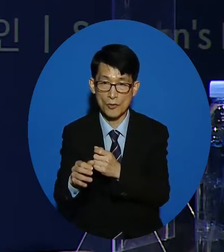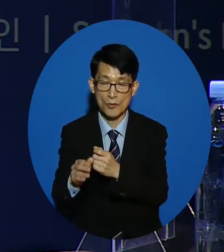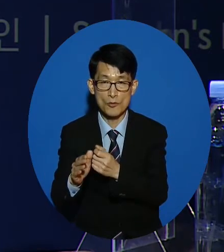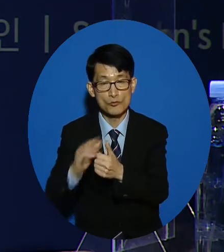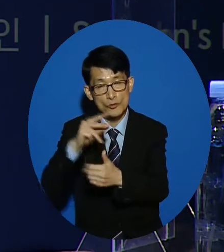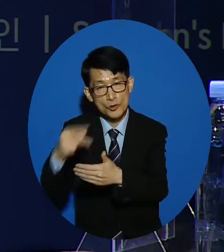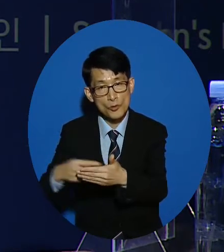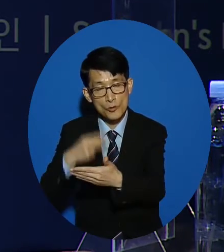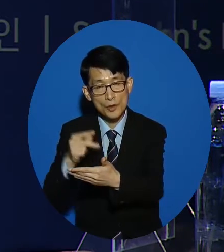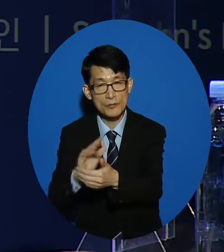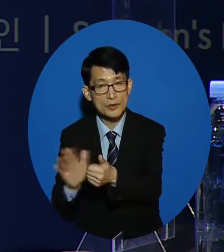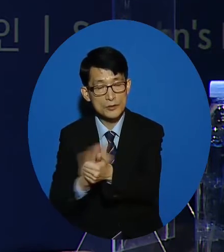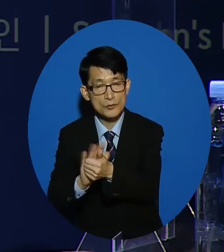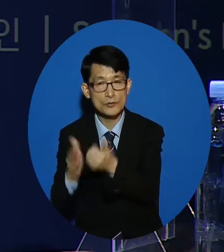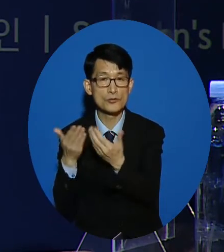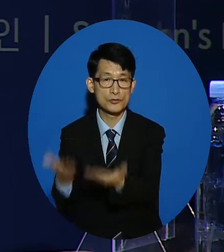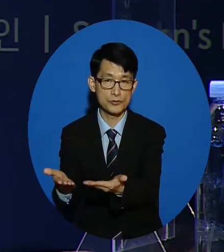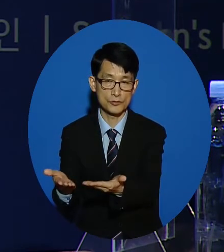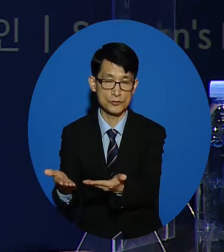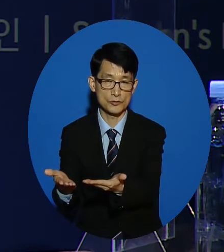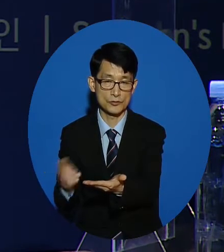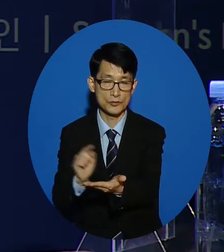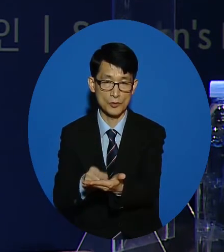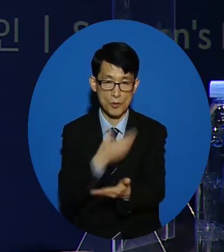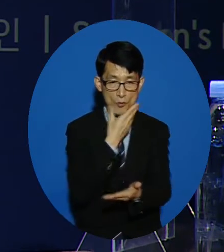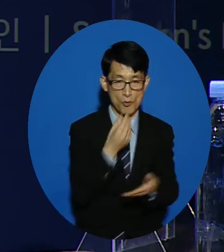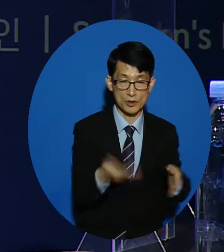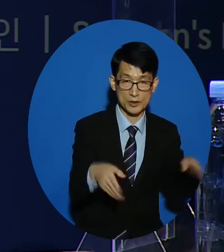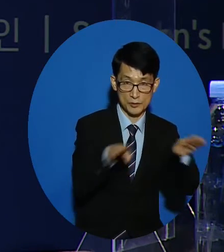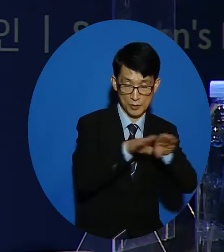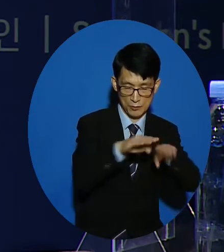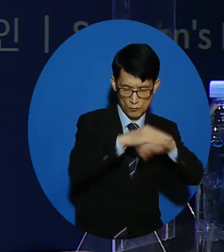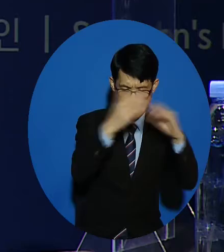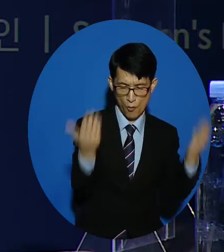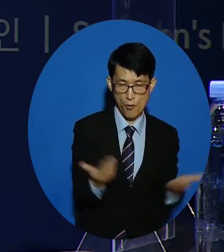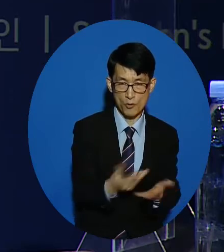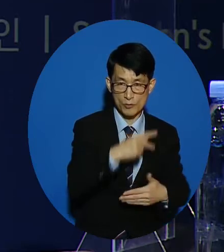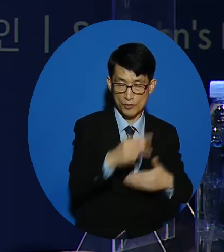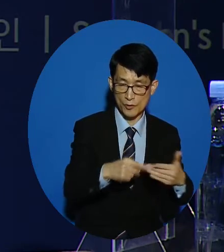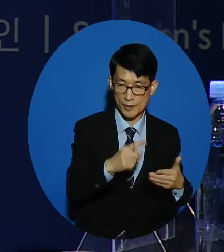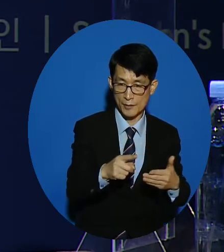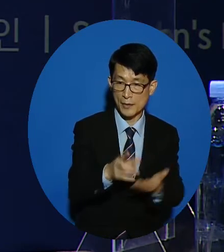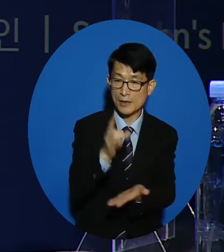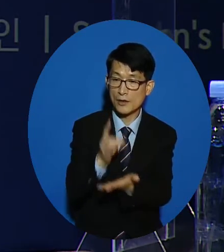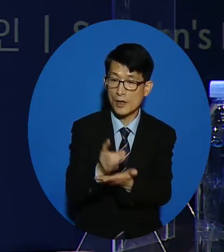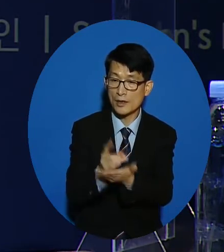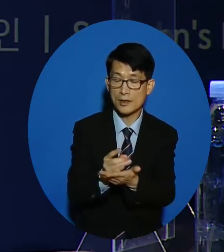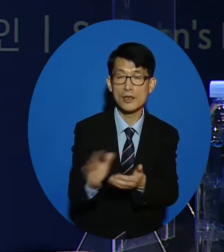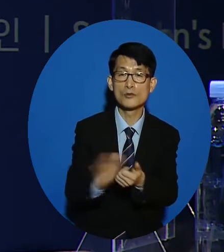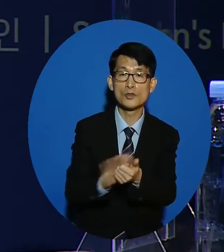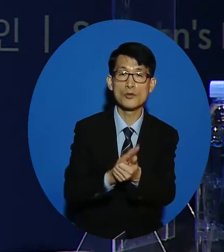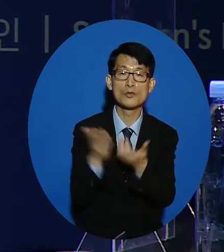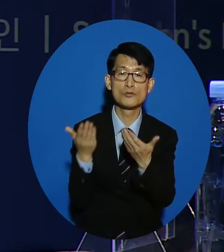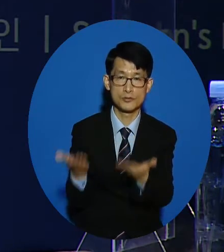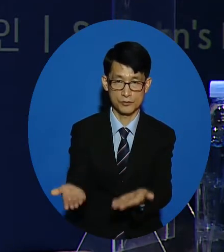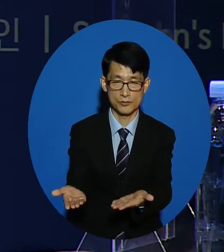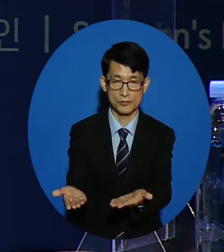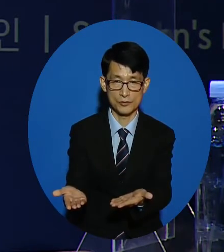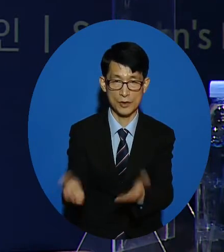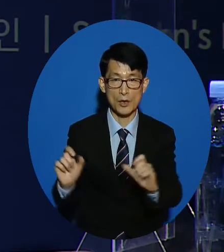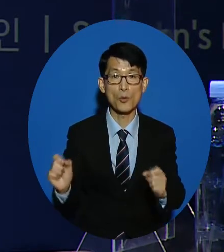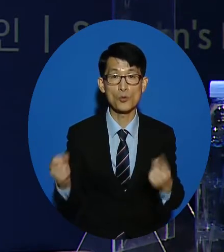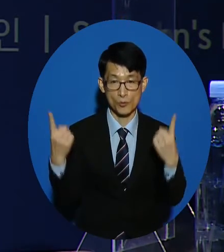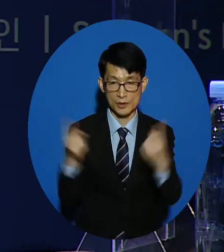같이 병행해서 우리 복지관에서 모든 프로그램을 천안시에다 제공을 하는 이렇게